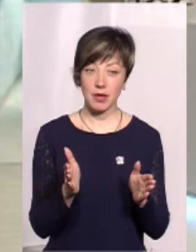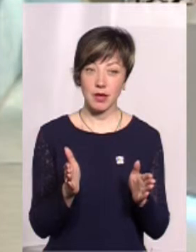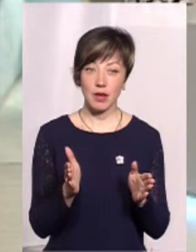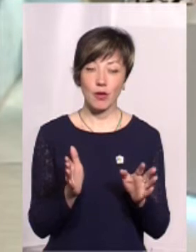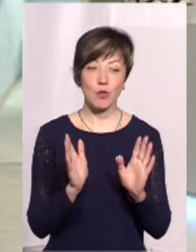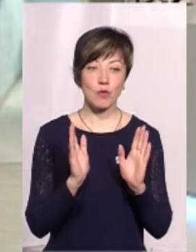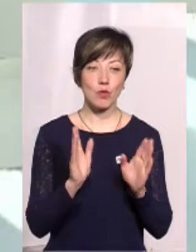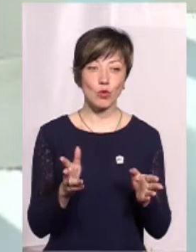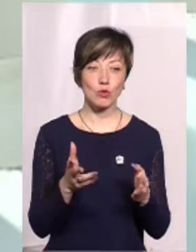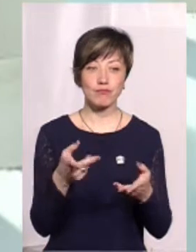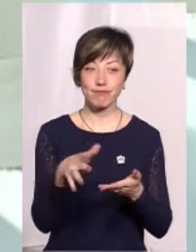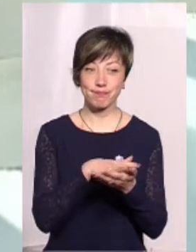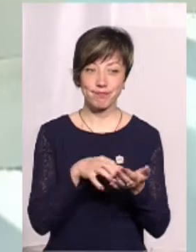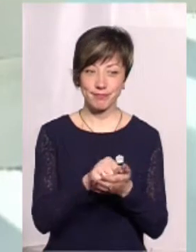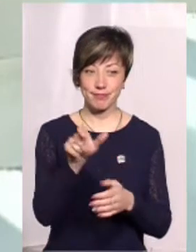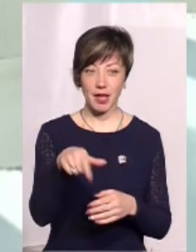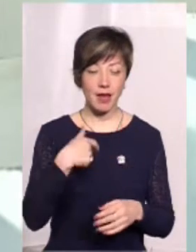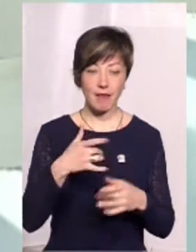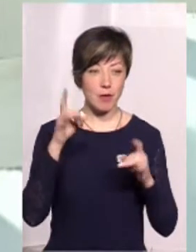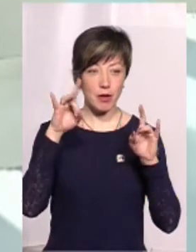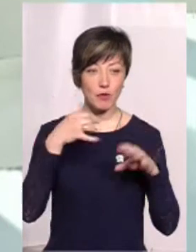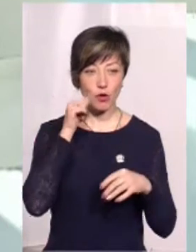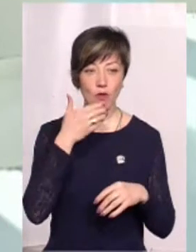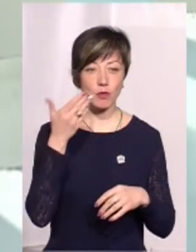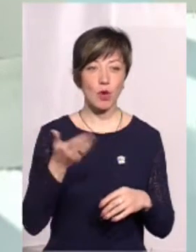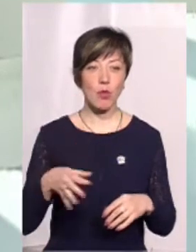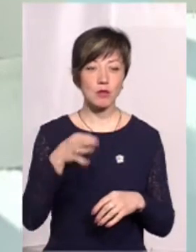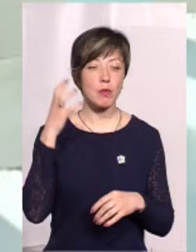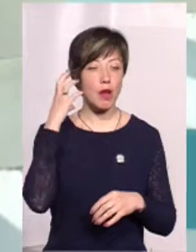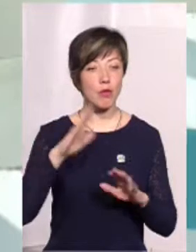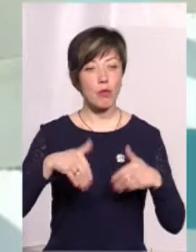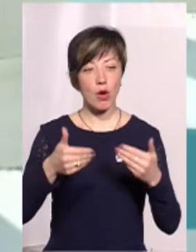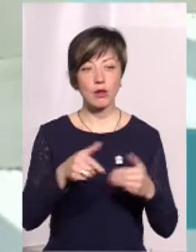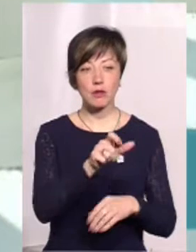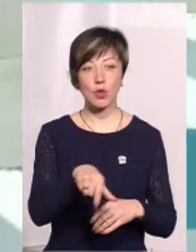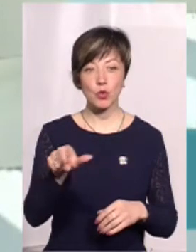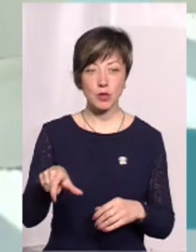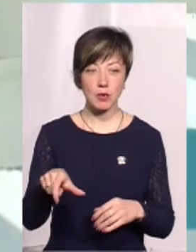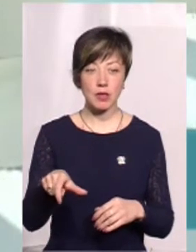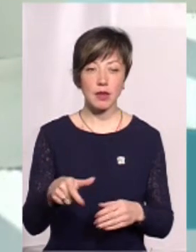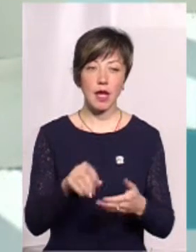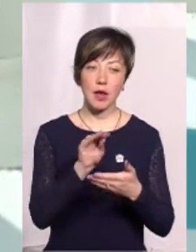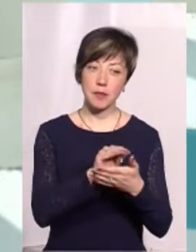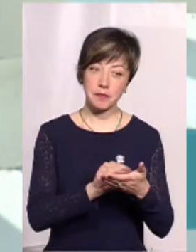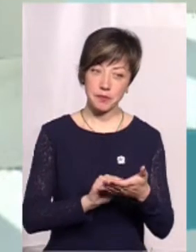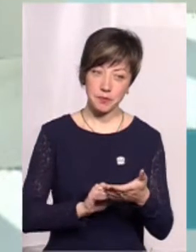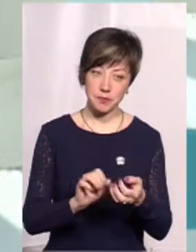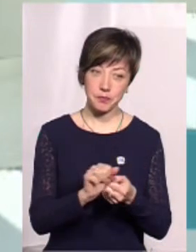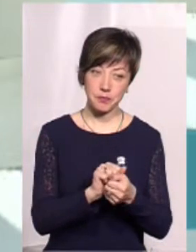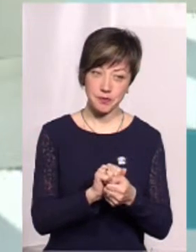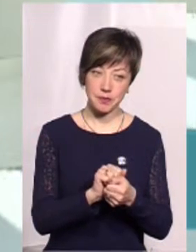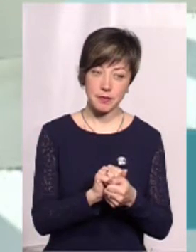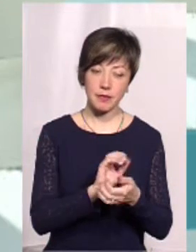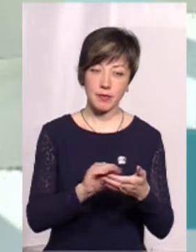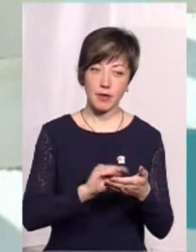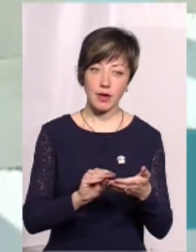кричати «розіпни його». Причому не випадково, я вчора виступав на обласному радіо, порадив виборцям взяти листочок паперу